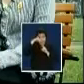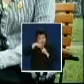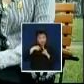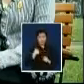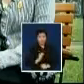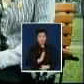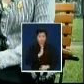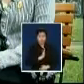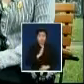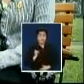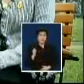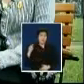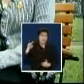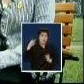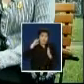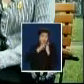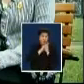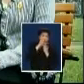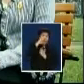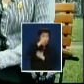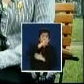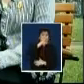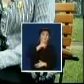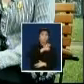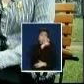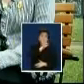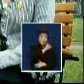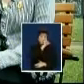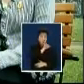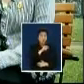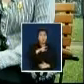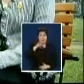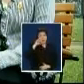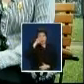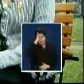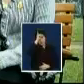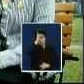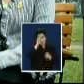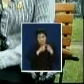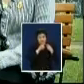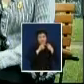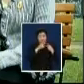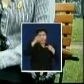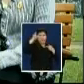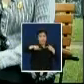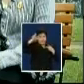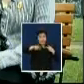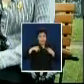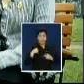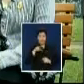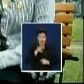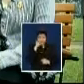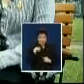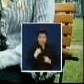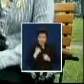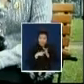ย่างเป็นทางการมาเยือนยุโรปสองประเทศคือสหพันธ์สาธารณรัฐเยอรมนีแล้วก็สาธารณรัฐฝรั่งเศสนั้นท่านมีเหตุผล